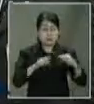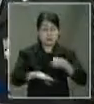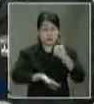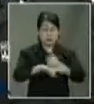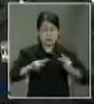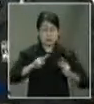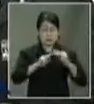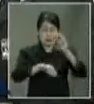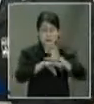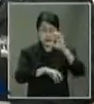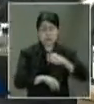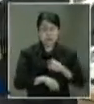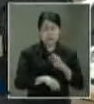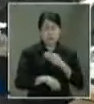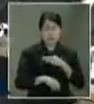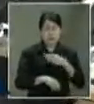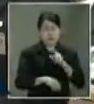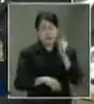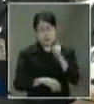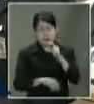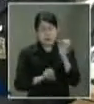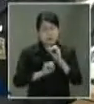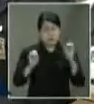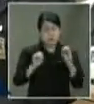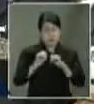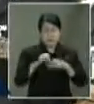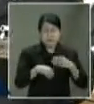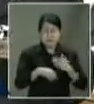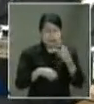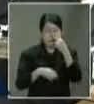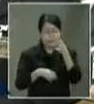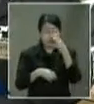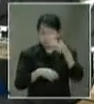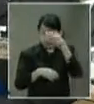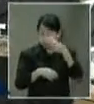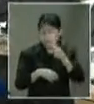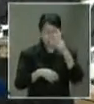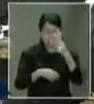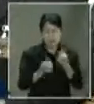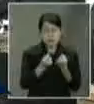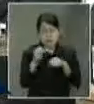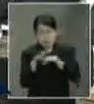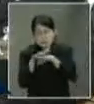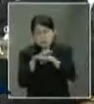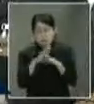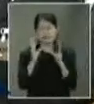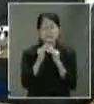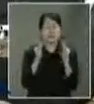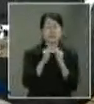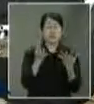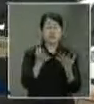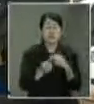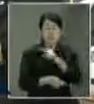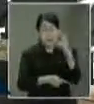ำเนินคดีไม่ได้ทำอะไรเลยปิดตาปีขับรถจะไปประชุมที่ทำเนียบเขาอยู่ด้านหลังโอ้ยตายแล้วเดี๋ยวมัน